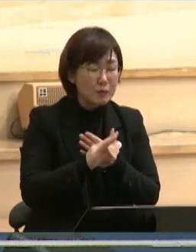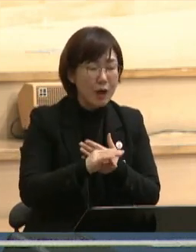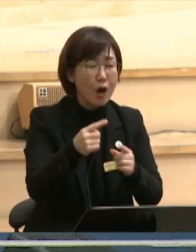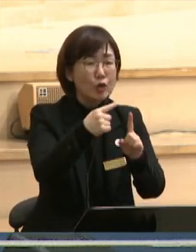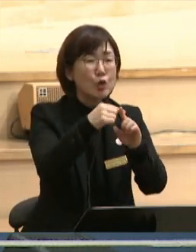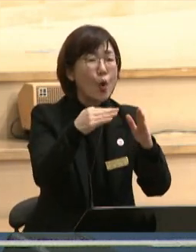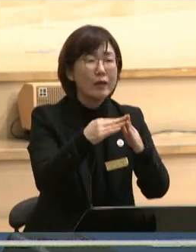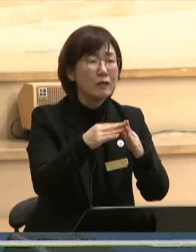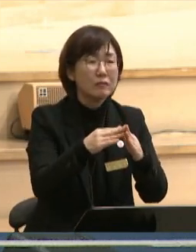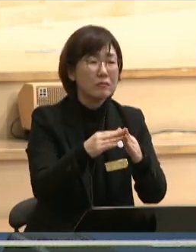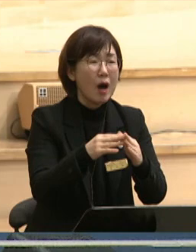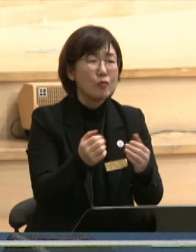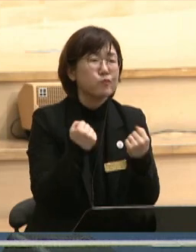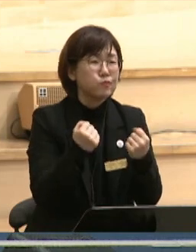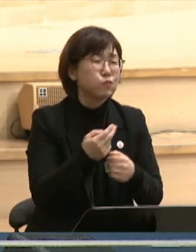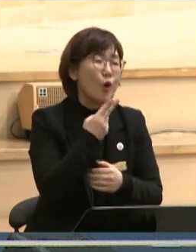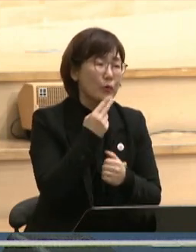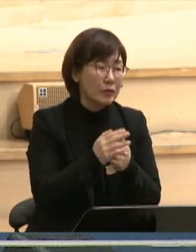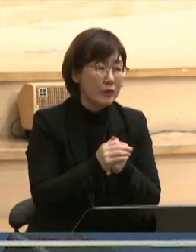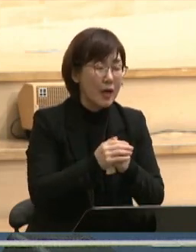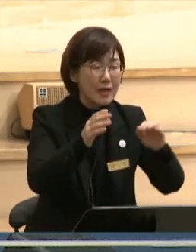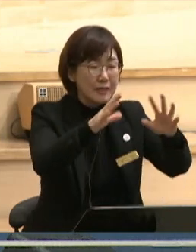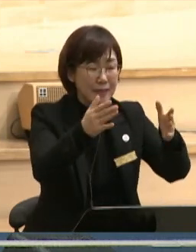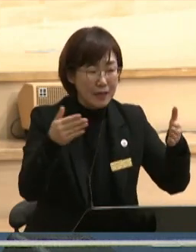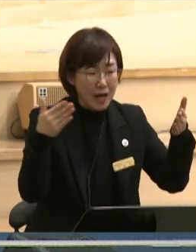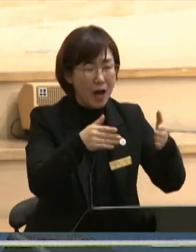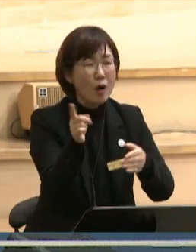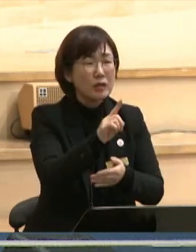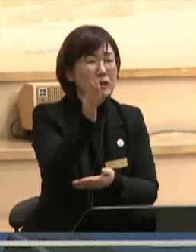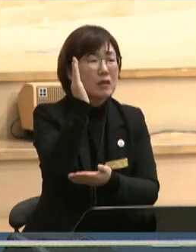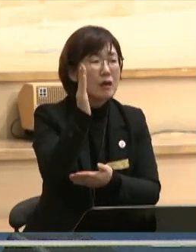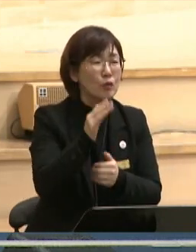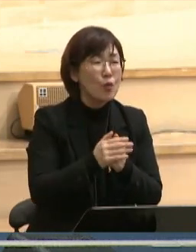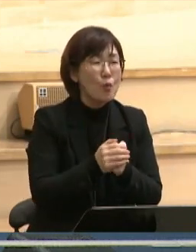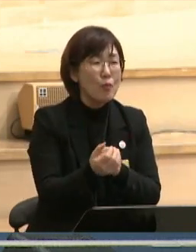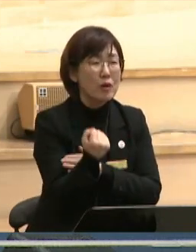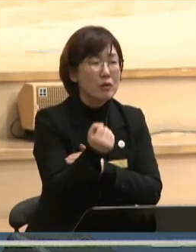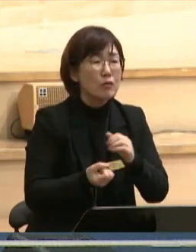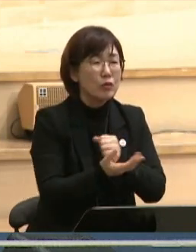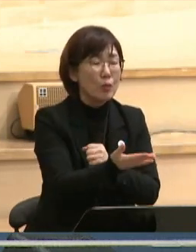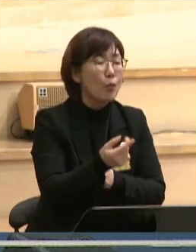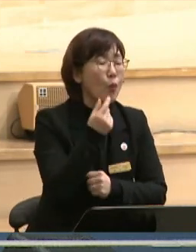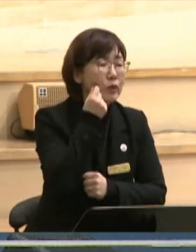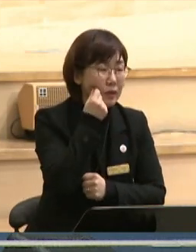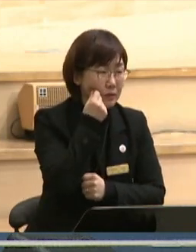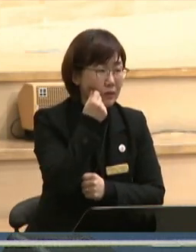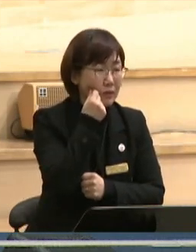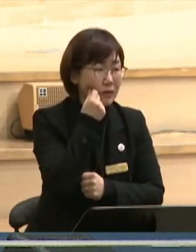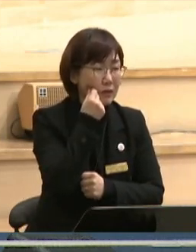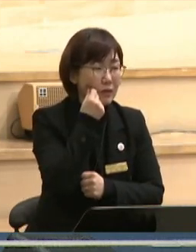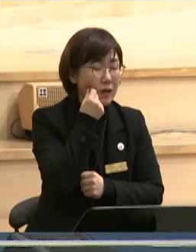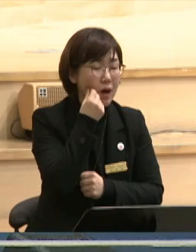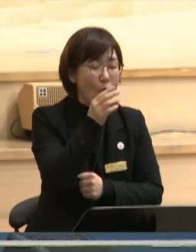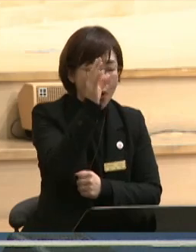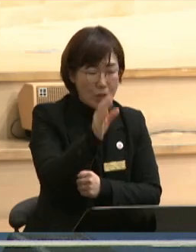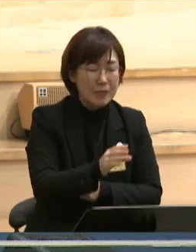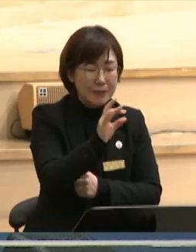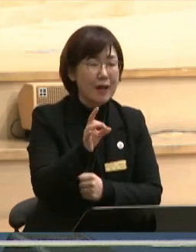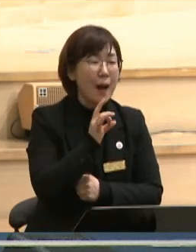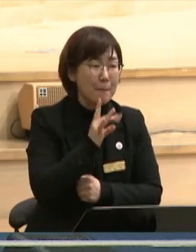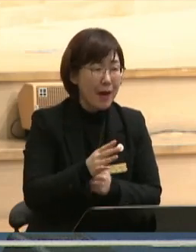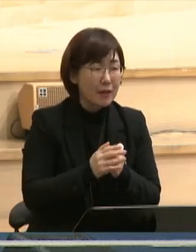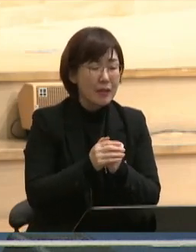아무런 힘이 없는 것입니다 세상을 향해 사물은 메시지도 줄 수가 없는 거예요 오직 십자가